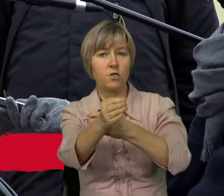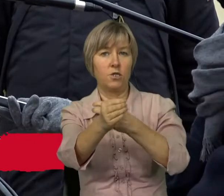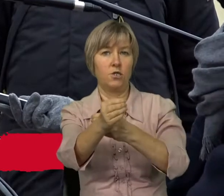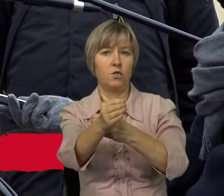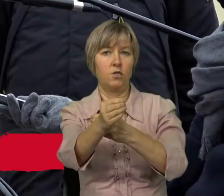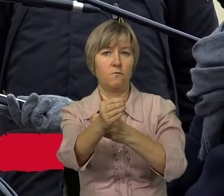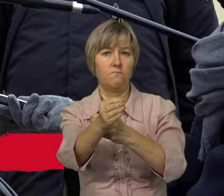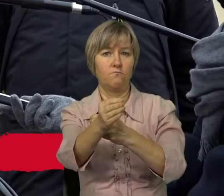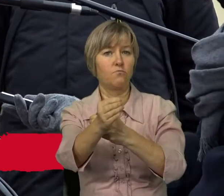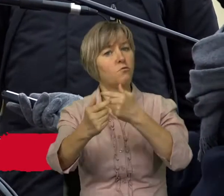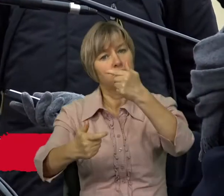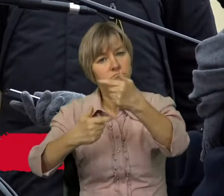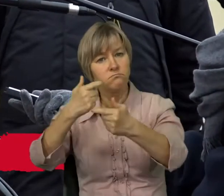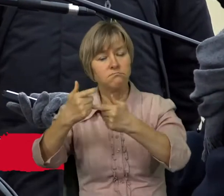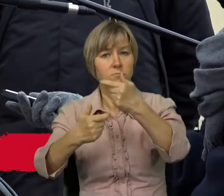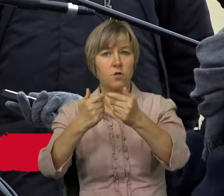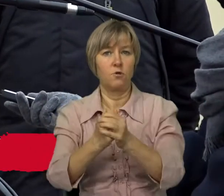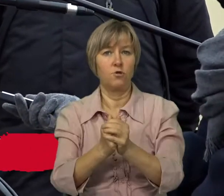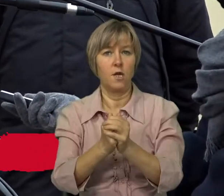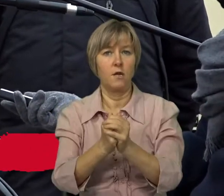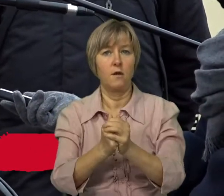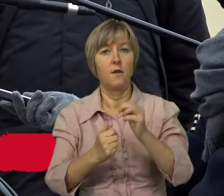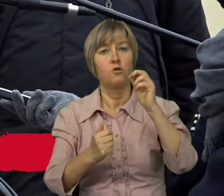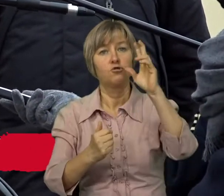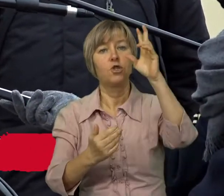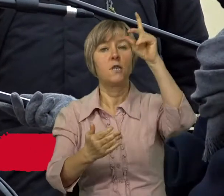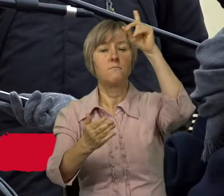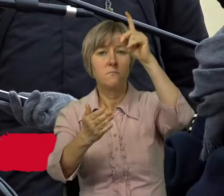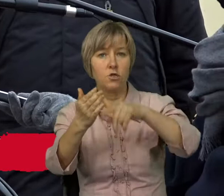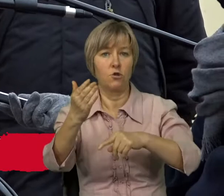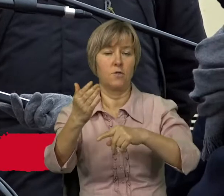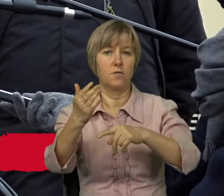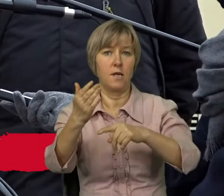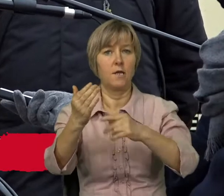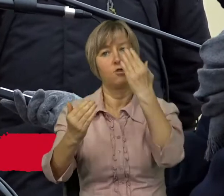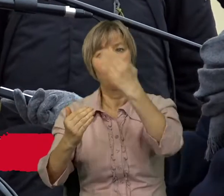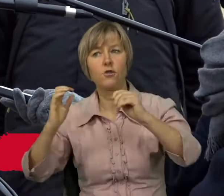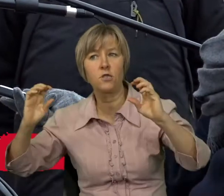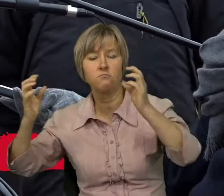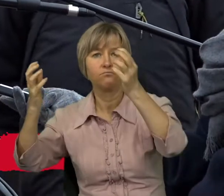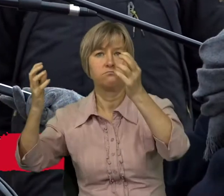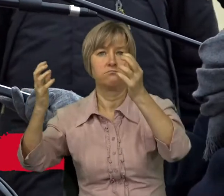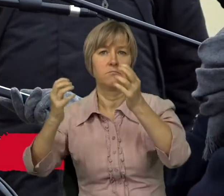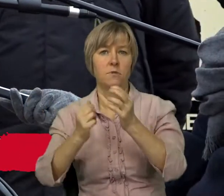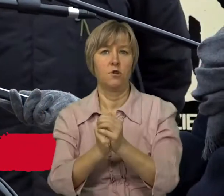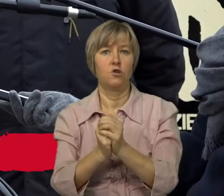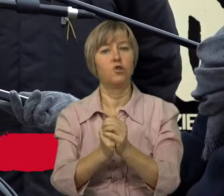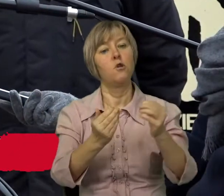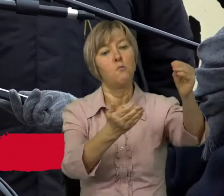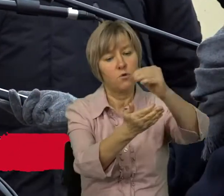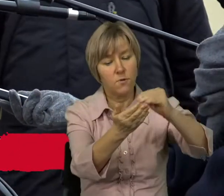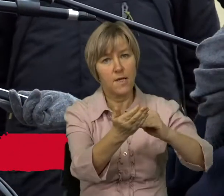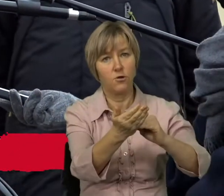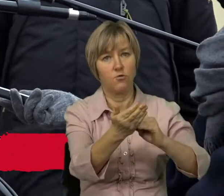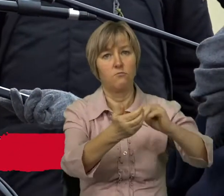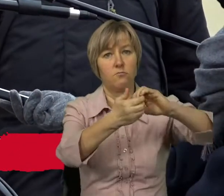się właściwie w 3 miesiące po zakończeniu strajku i podpisaniu porozumień